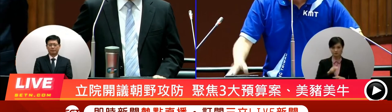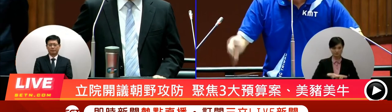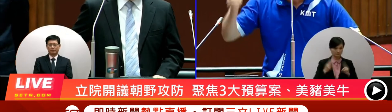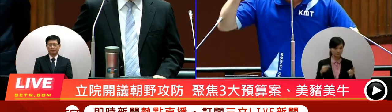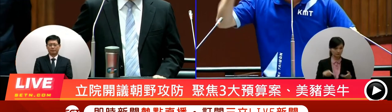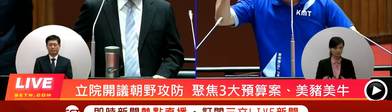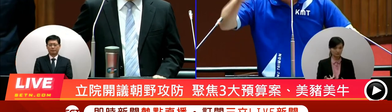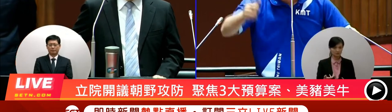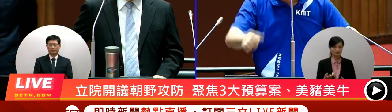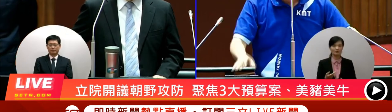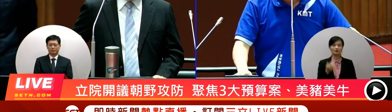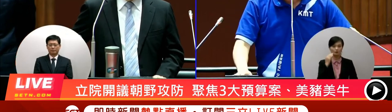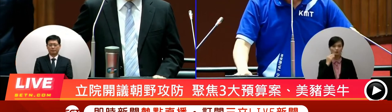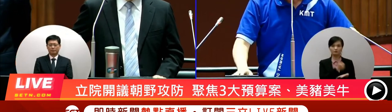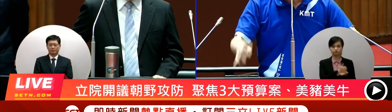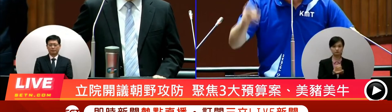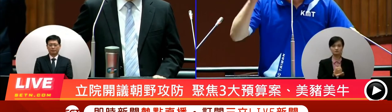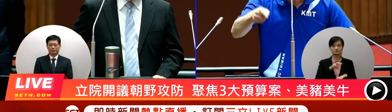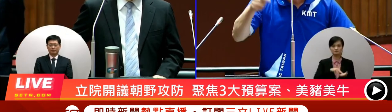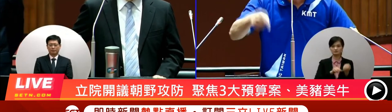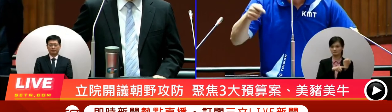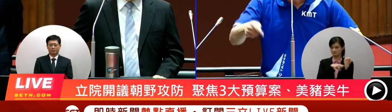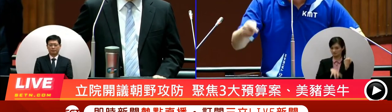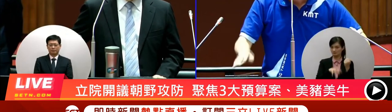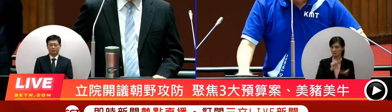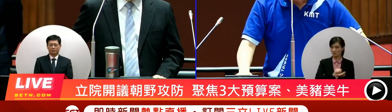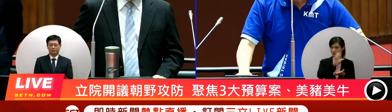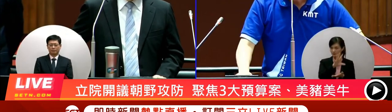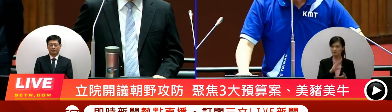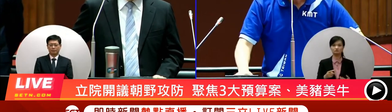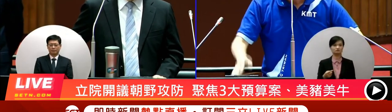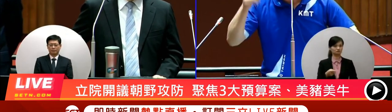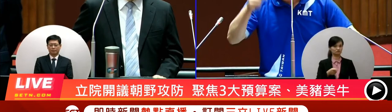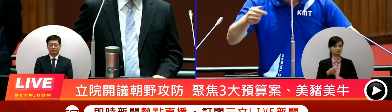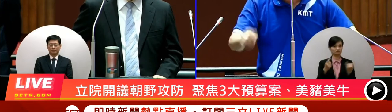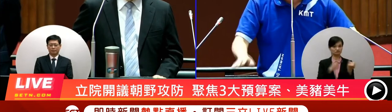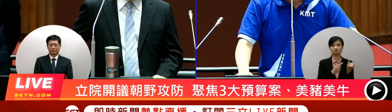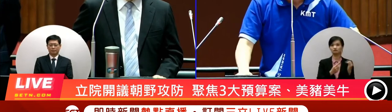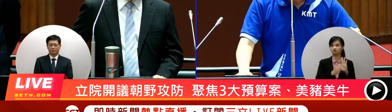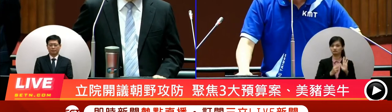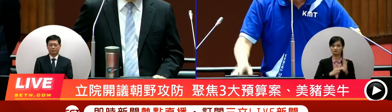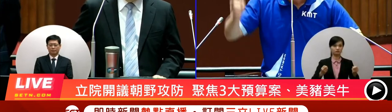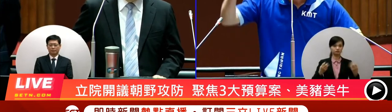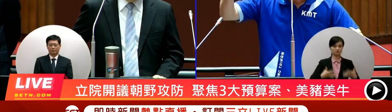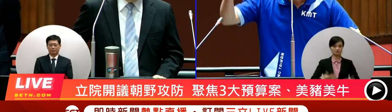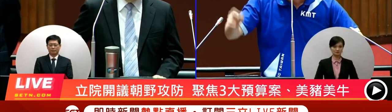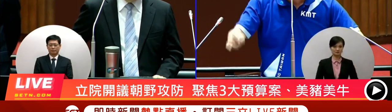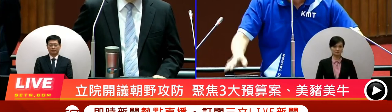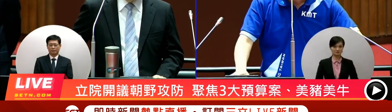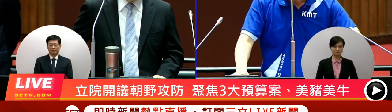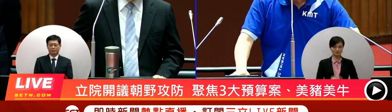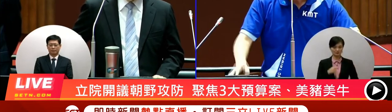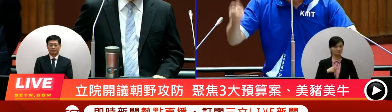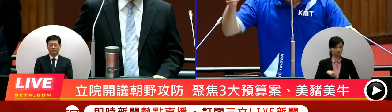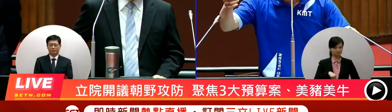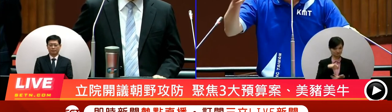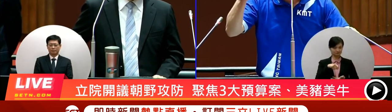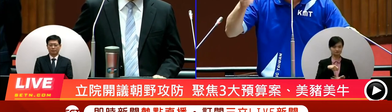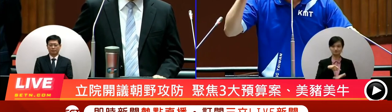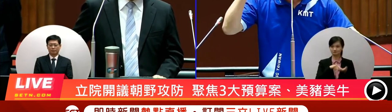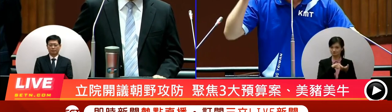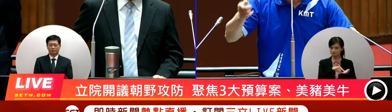报告，他说绝对没问题。这是2020哎，他才承诺的。我们已经提出提案，所以